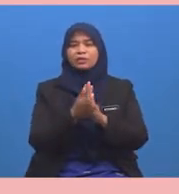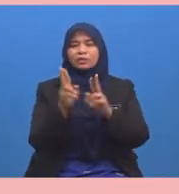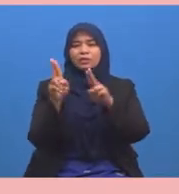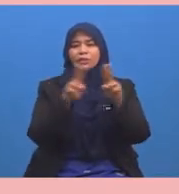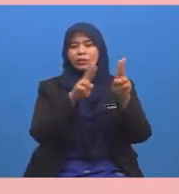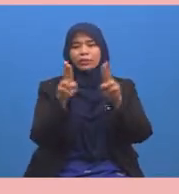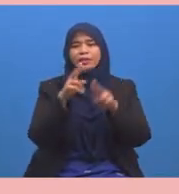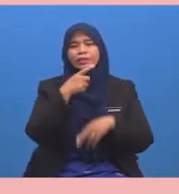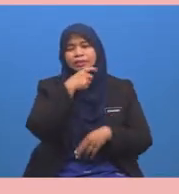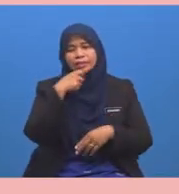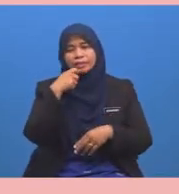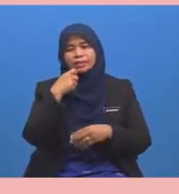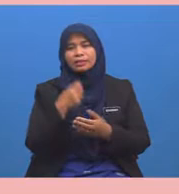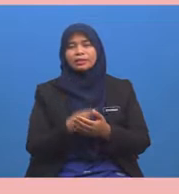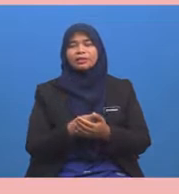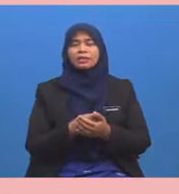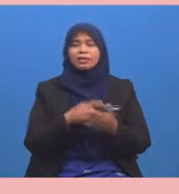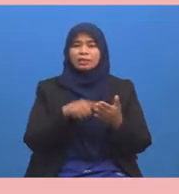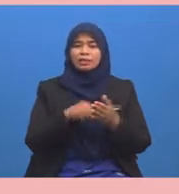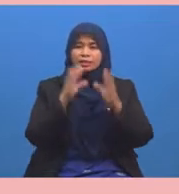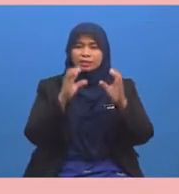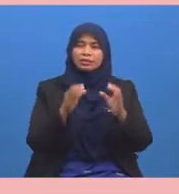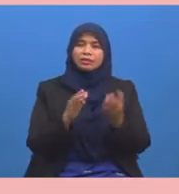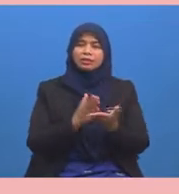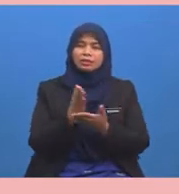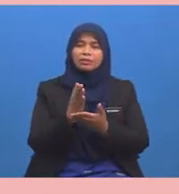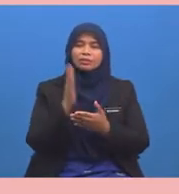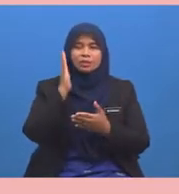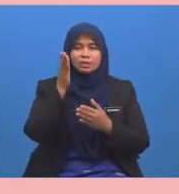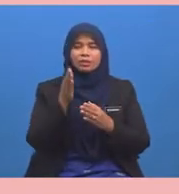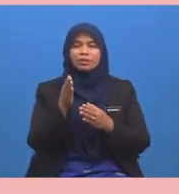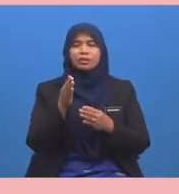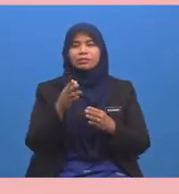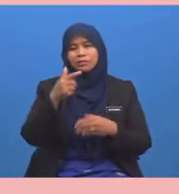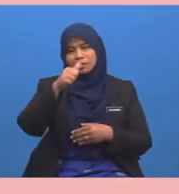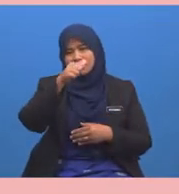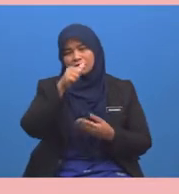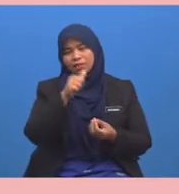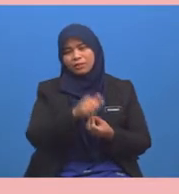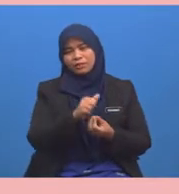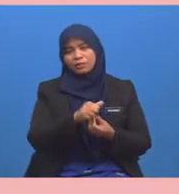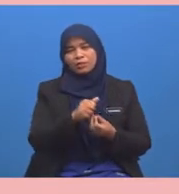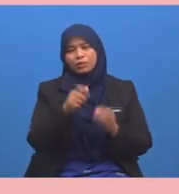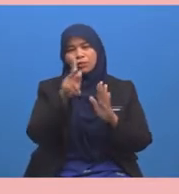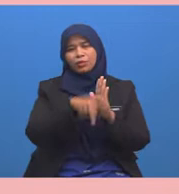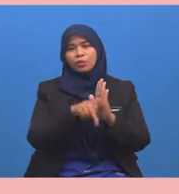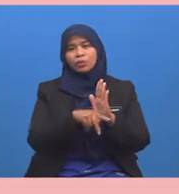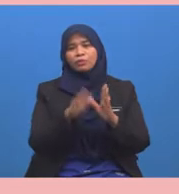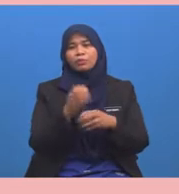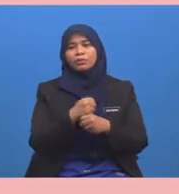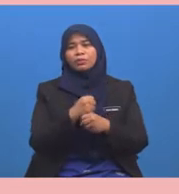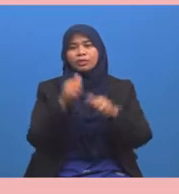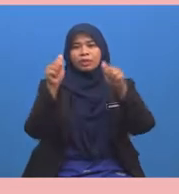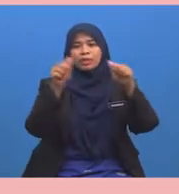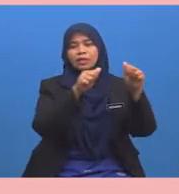udara persekitaran kering. Ini secara tidak langsung turut mengakibatkan kurangnya